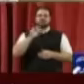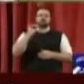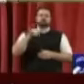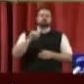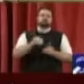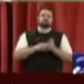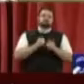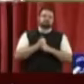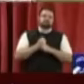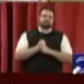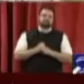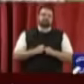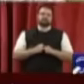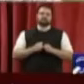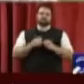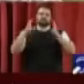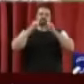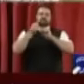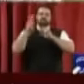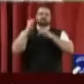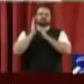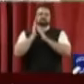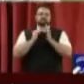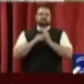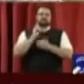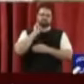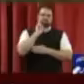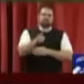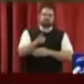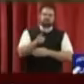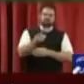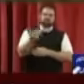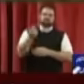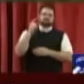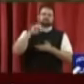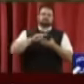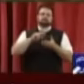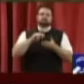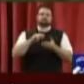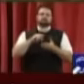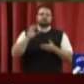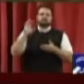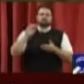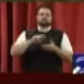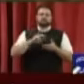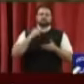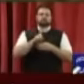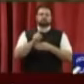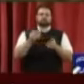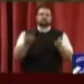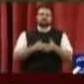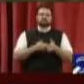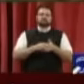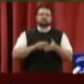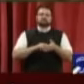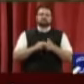culcare, trebuie să dai pomandă la niște soluții. Exact. La ceva ce vrei tu. Ceva ce nu rezolvi. Eu asta fac de 20 ceva de ani când am